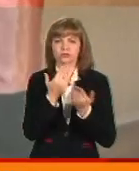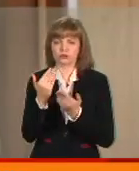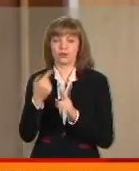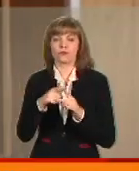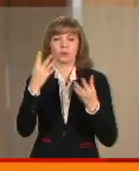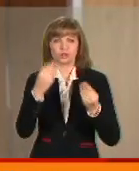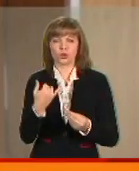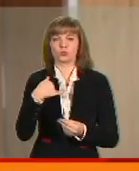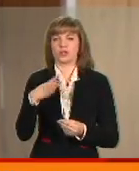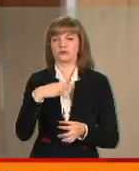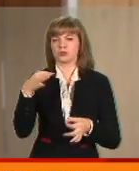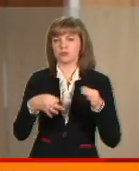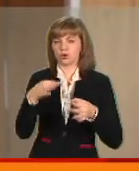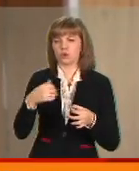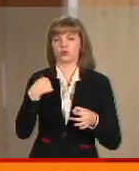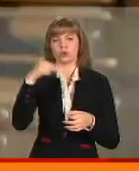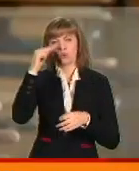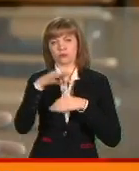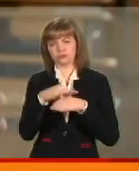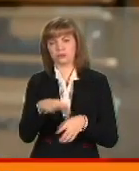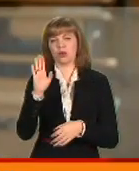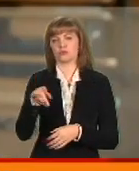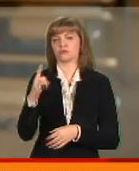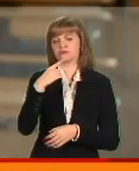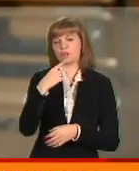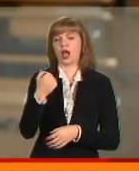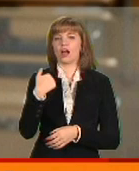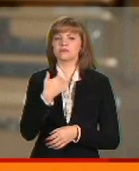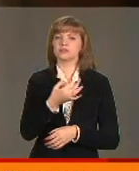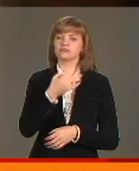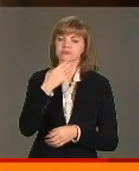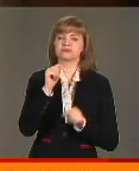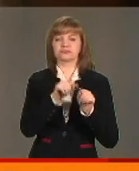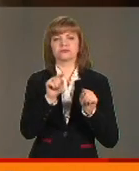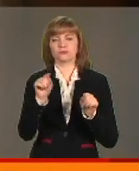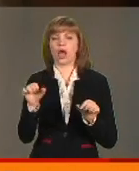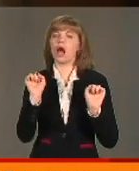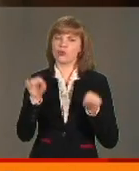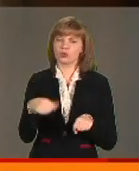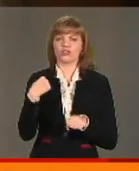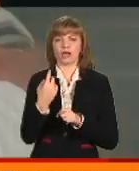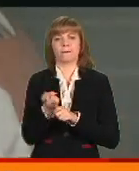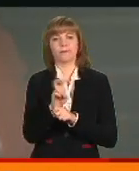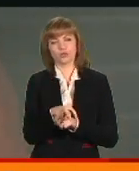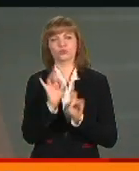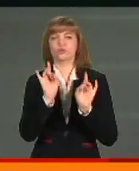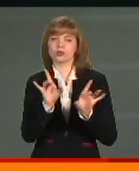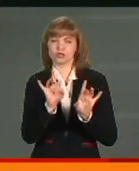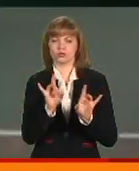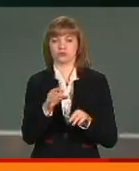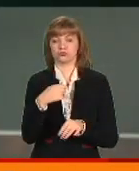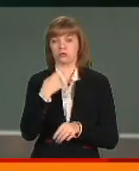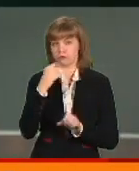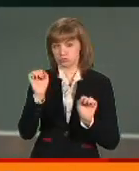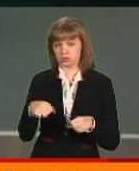як-то в той день була природа, я урок провела, а потім він говорить, а я от увлікаюсь тим, а можна я прийду, розкажу? Я